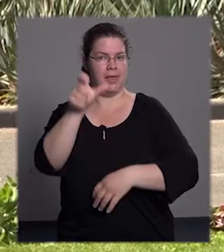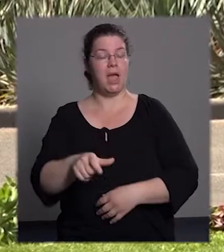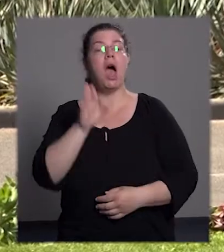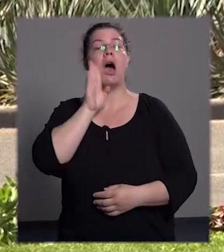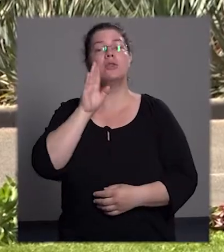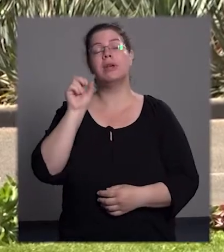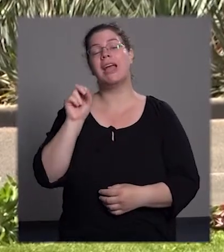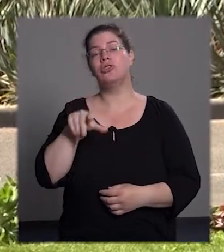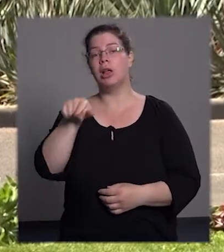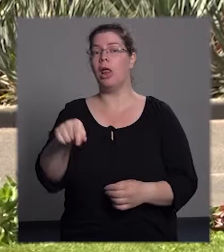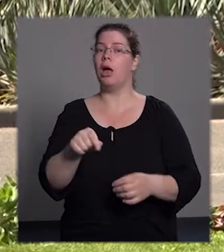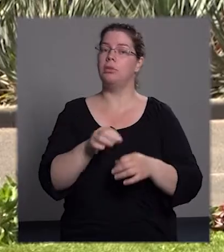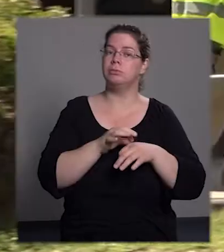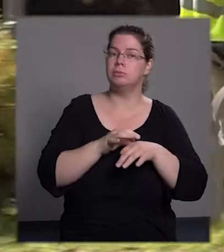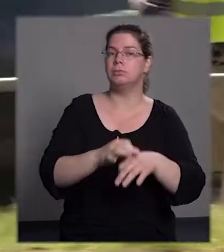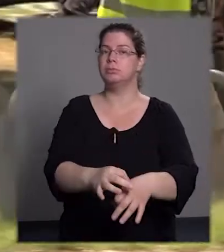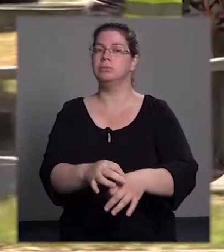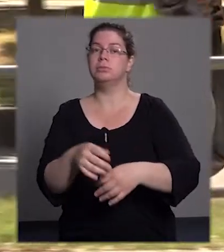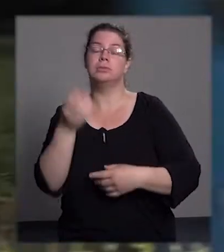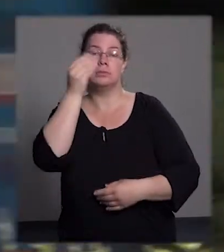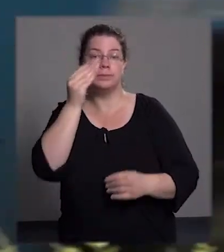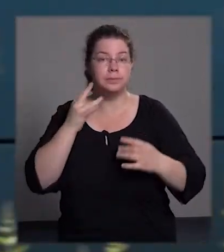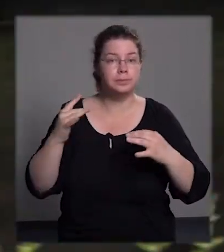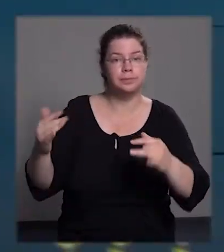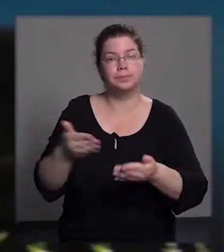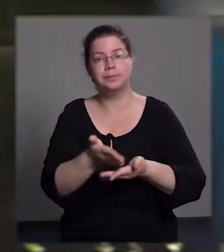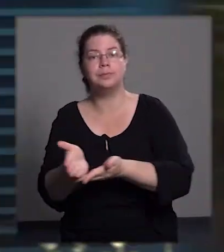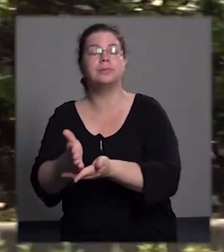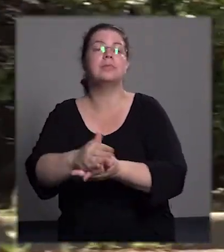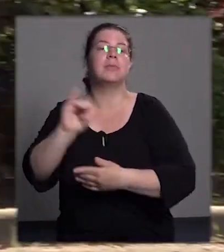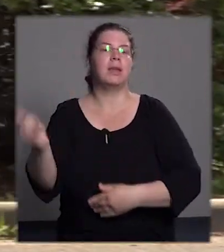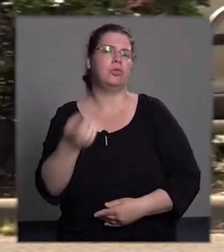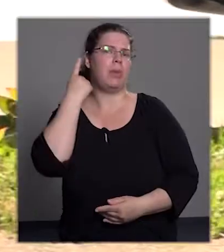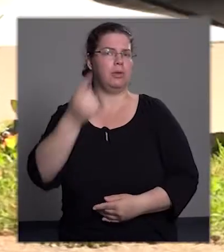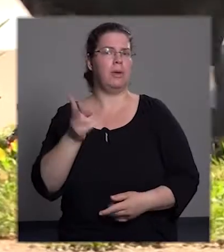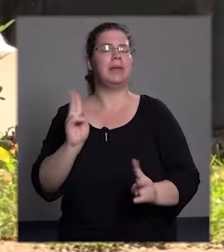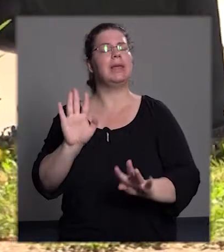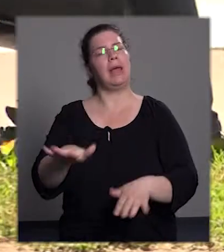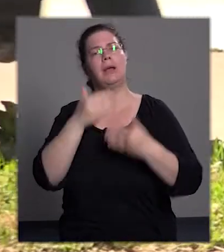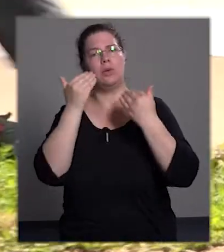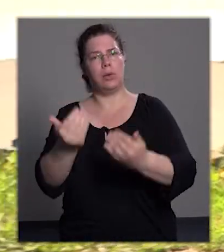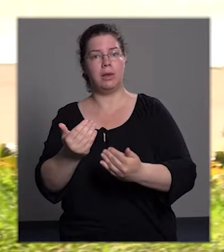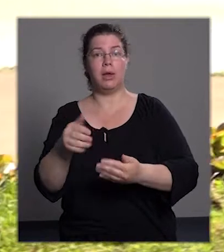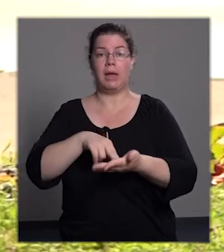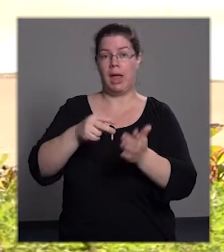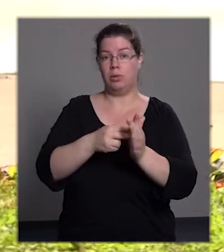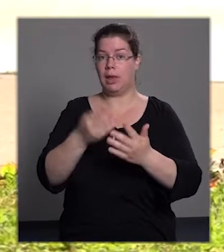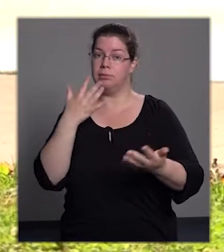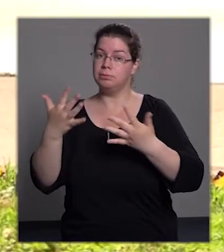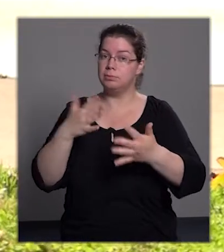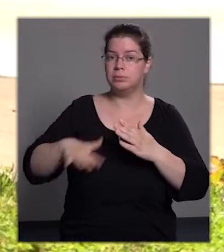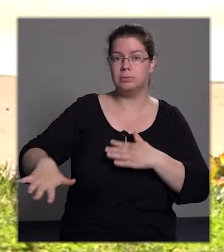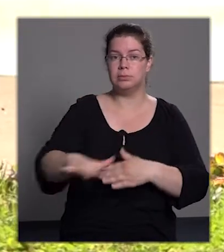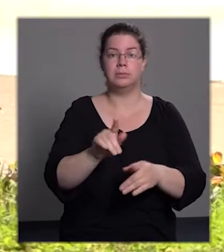Csilla kalauzolt el a virágágyások között, és közben megtudhattam, hogy kinek köszönhető, hogy a kerület látképén és zöld területein